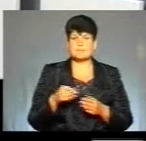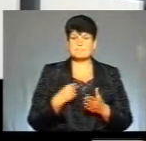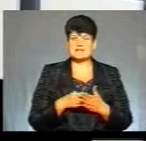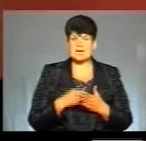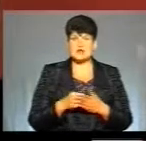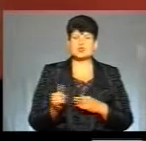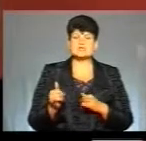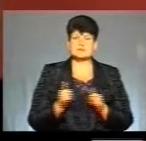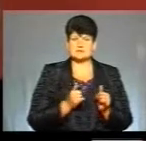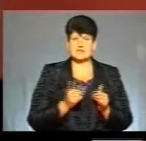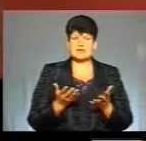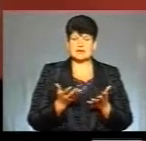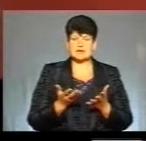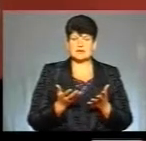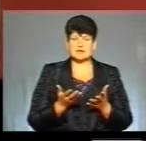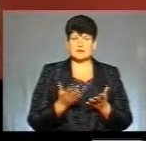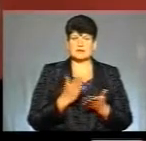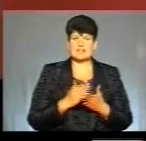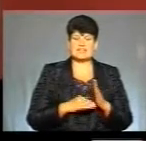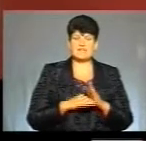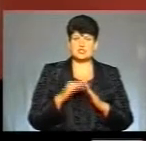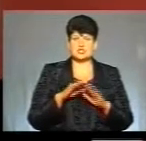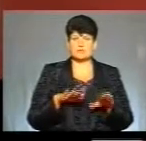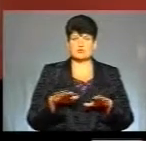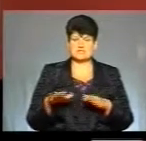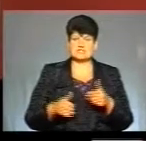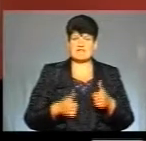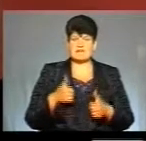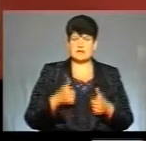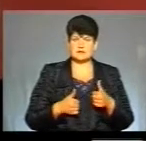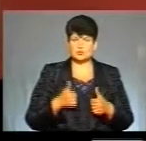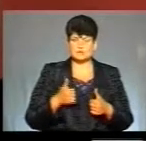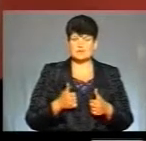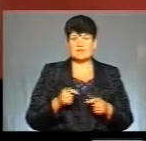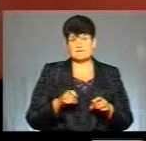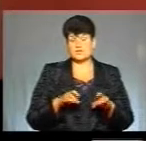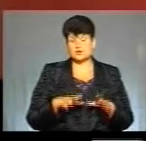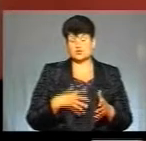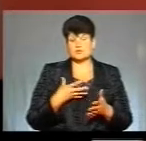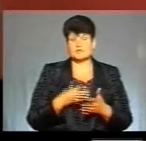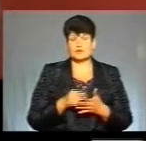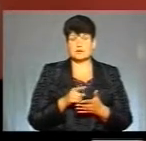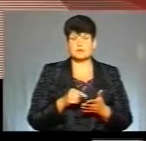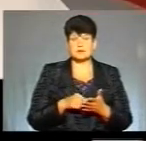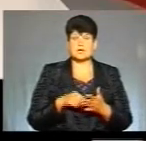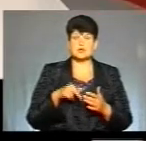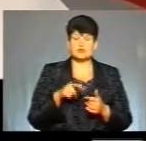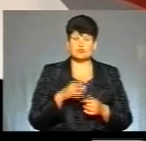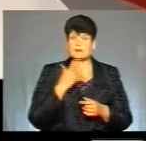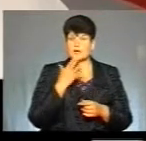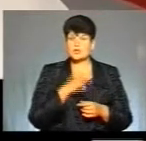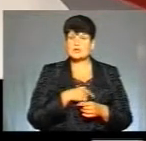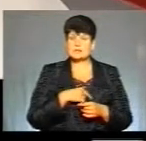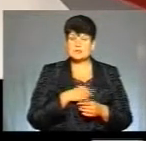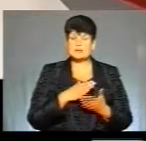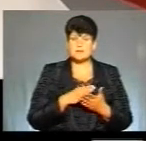забезпечені, які перебувають на вищих тих позиціях в рейтингу статків, йдуть у народні депутати і